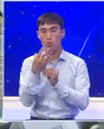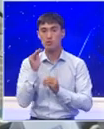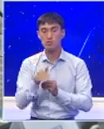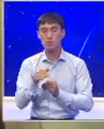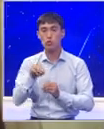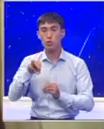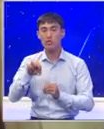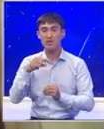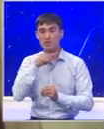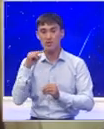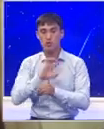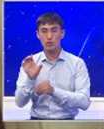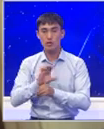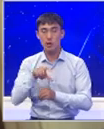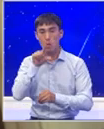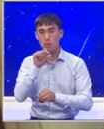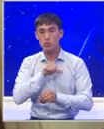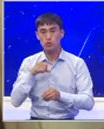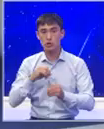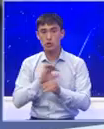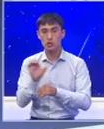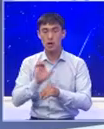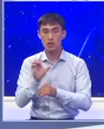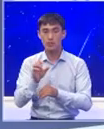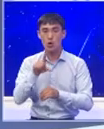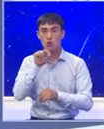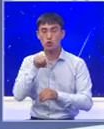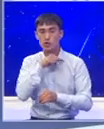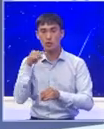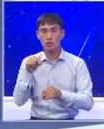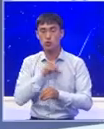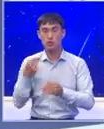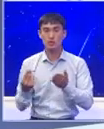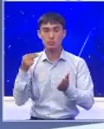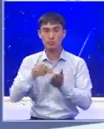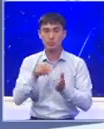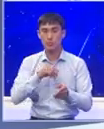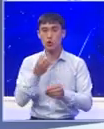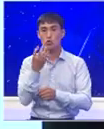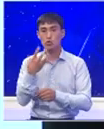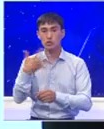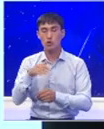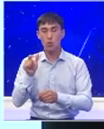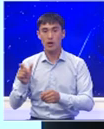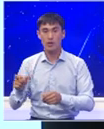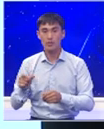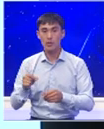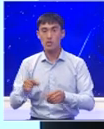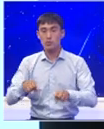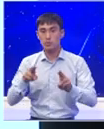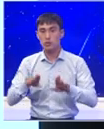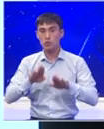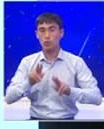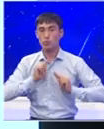ет өндіреді. Балапандарды өздері шығарып, құс етін нарыққа өздері бейімдейді. Онда жалпы 450 адам тұрақты